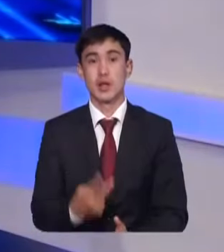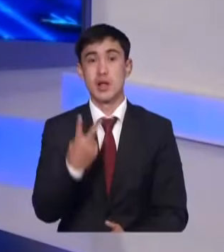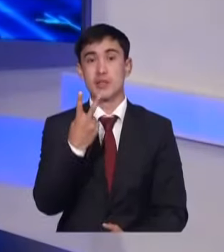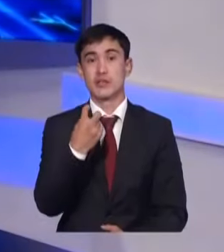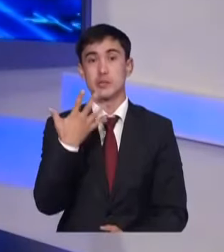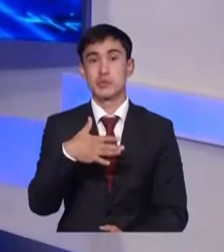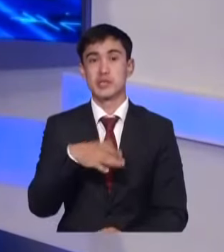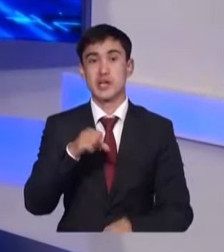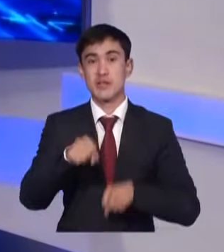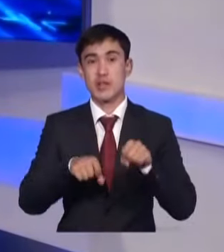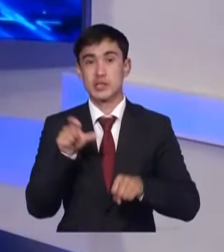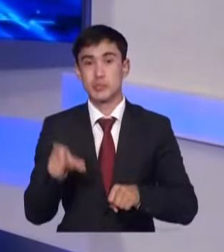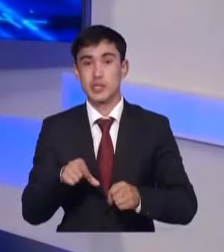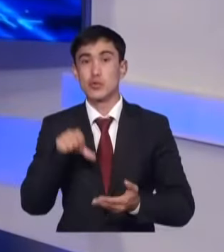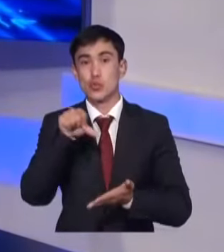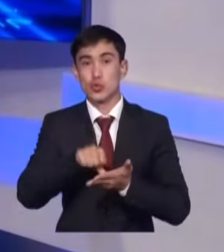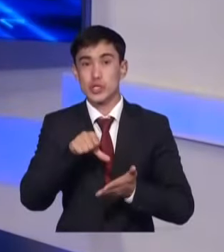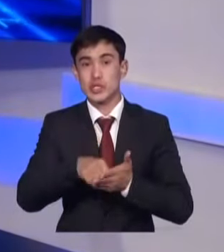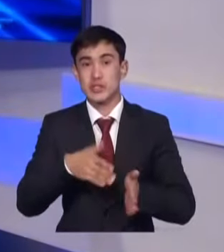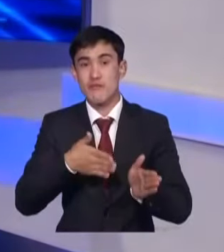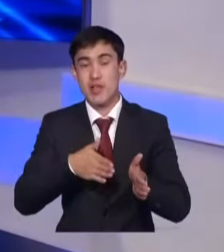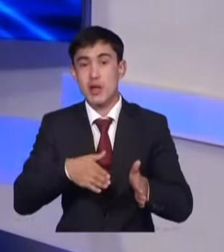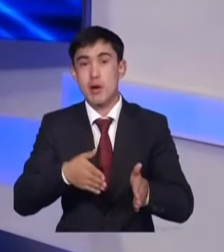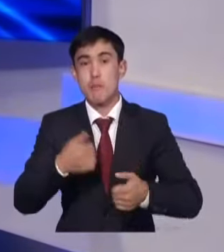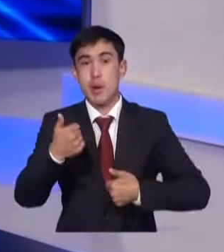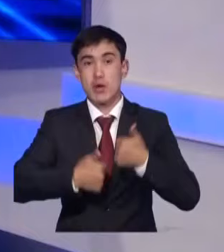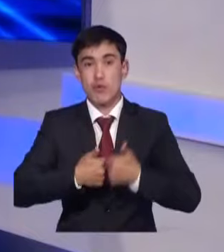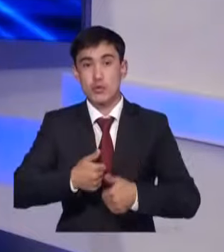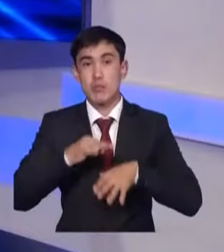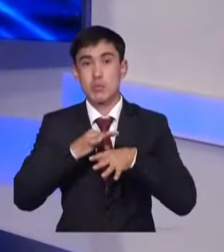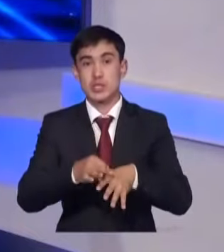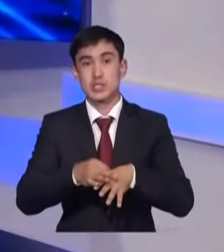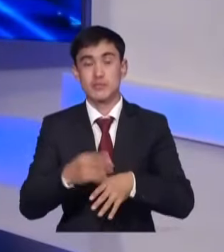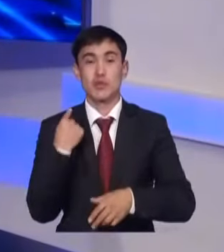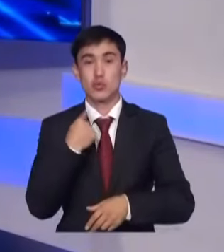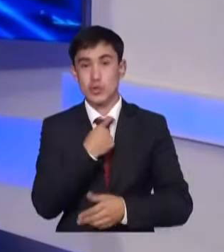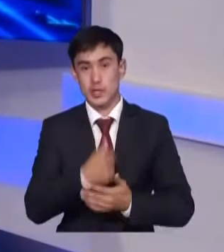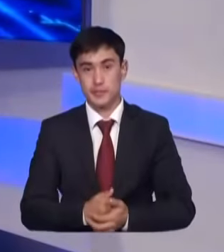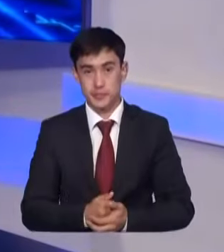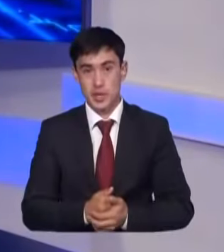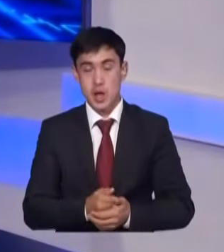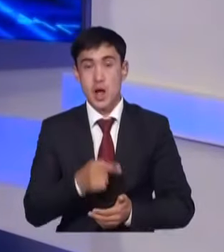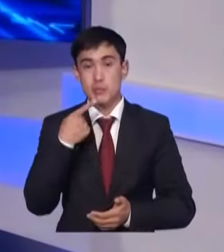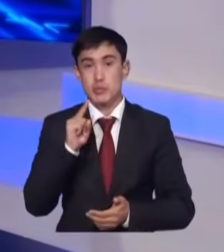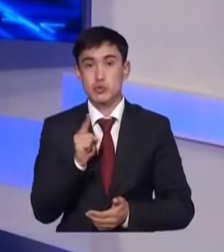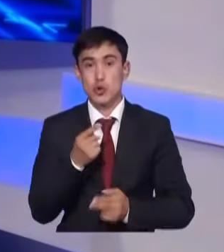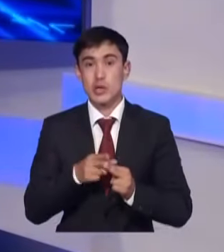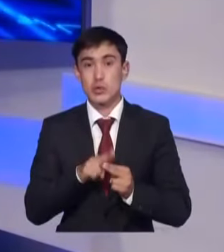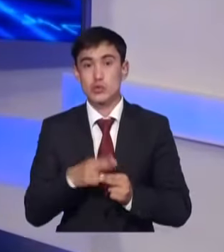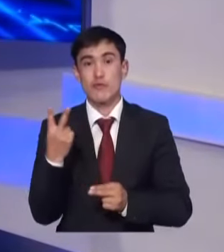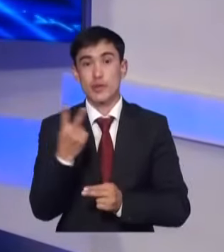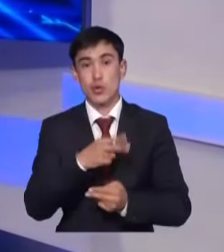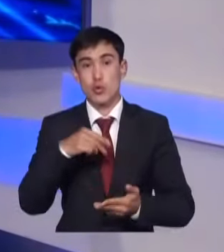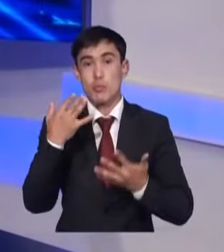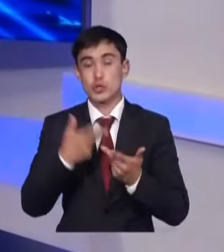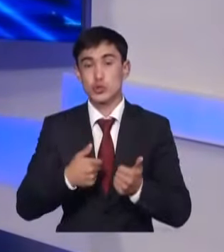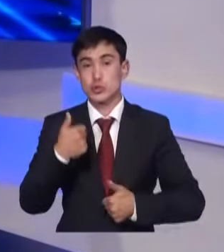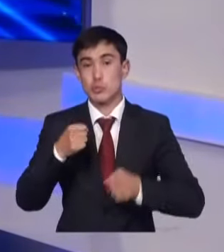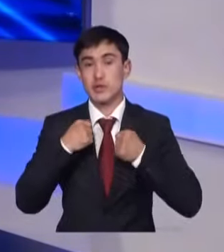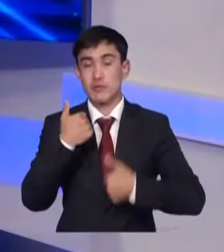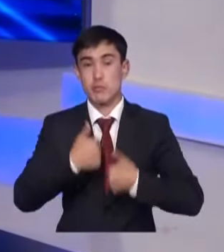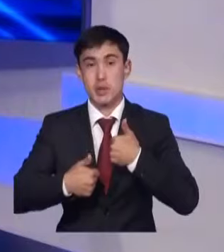Почти 250 велосипедистов приняли участие в веломарафоне, прошедшем в Талдыкургане. Стоит отметить, что это уже второе по